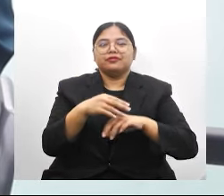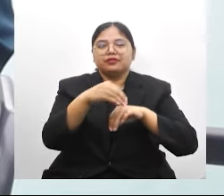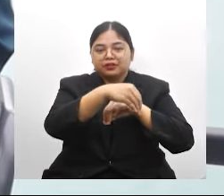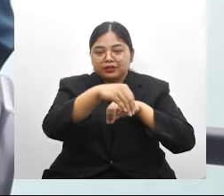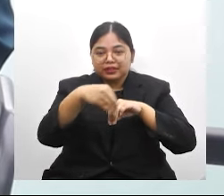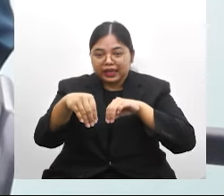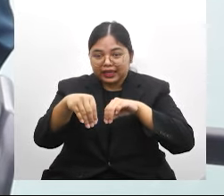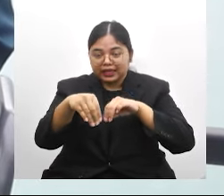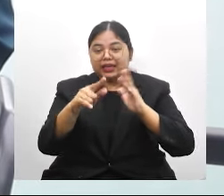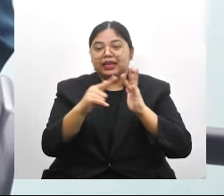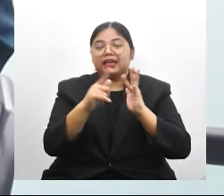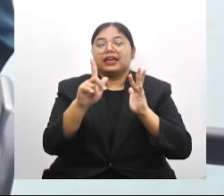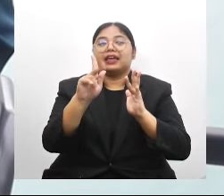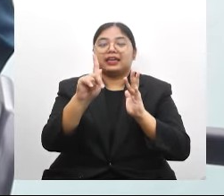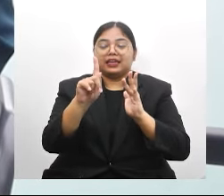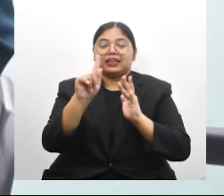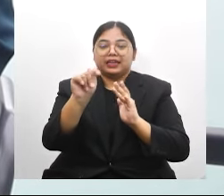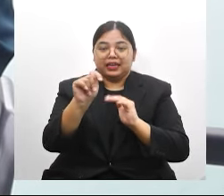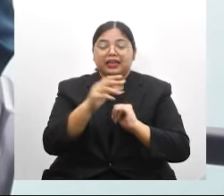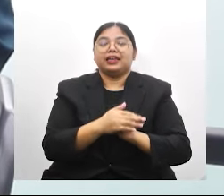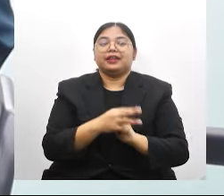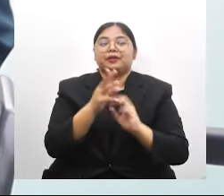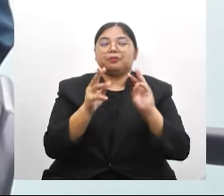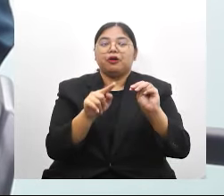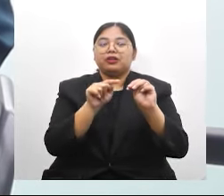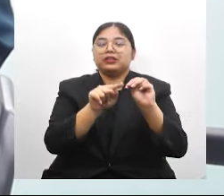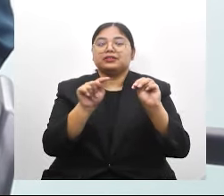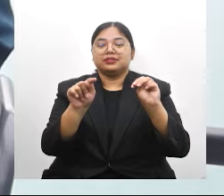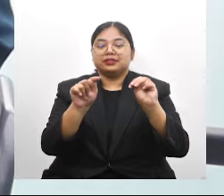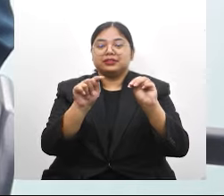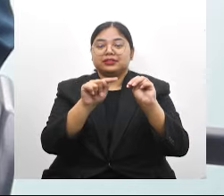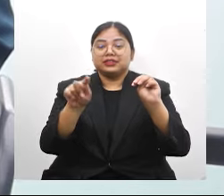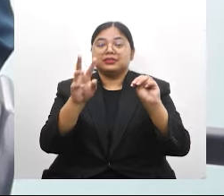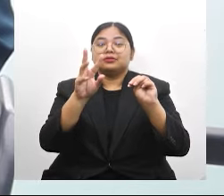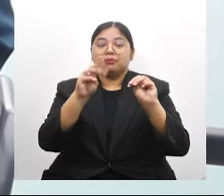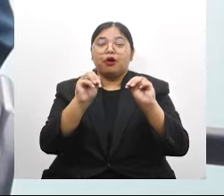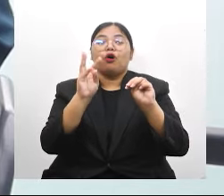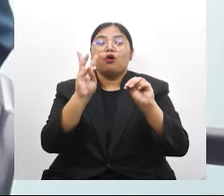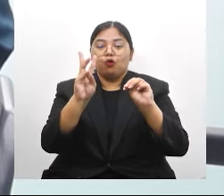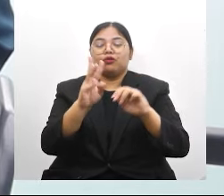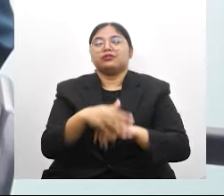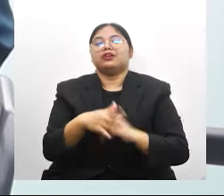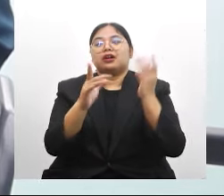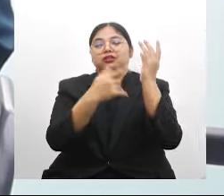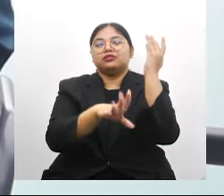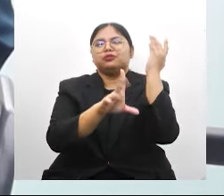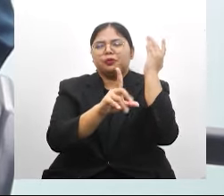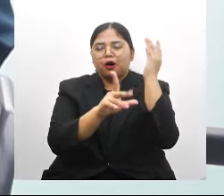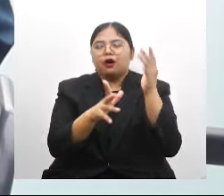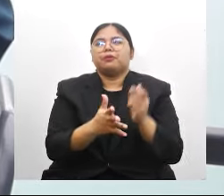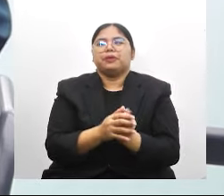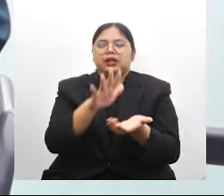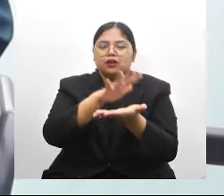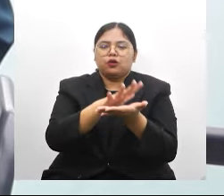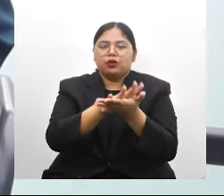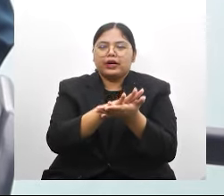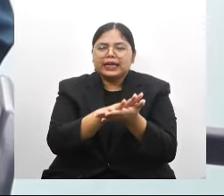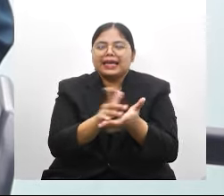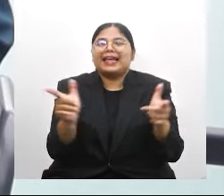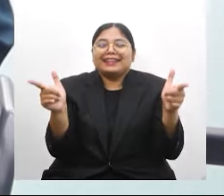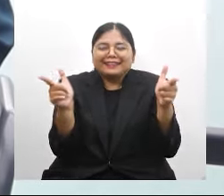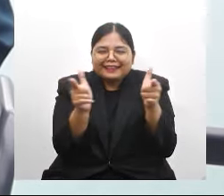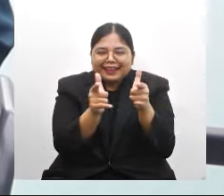เขตพื้นที่การศึกษามัธยมศึกษารัธานีชุมพรนะครับซึ่งเป็นโรงเรียนมัธยมศึกษาขนาดเล็กนะครับที่เข้าร่วมโครงการ